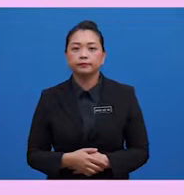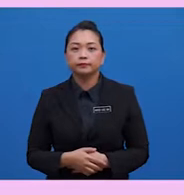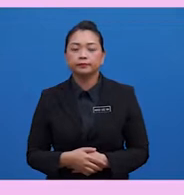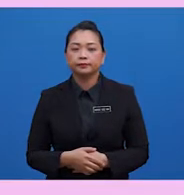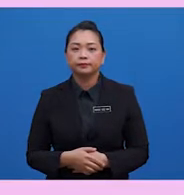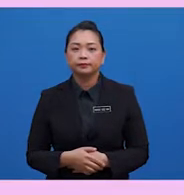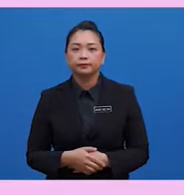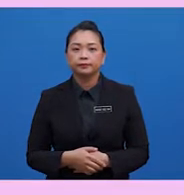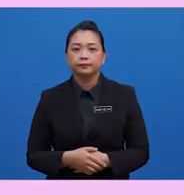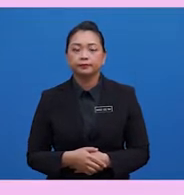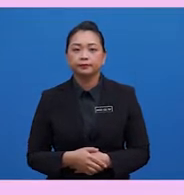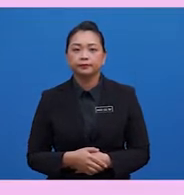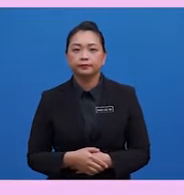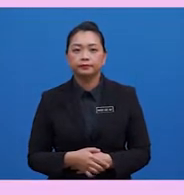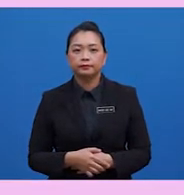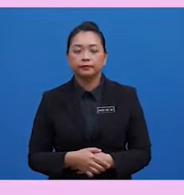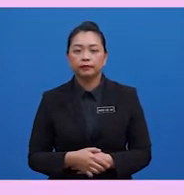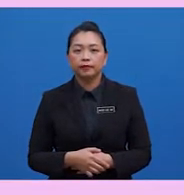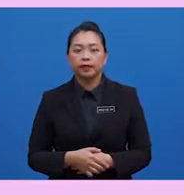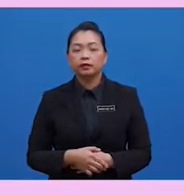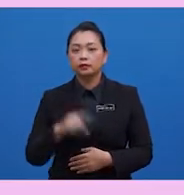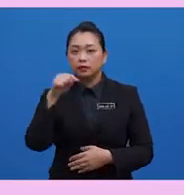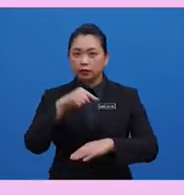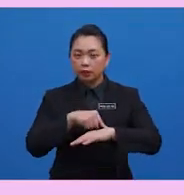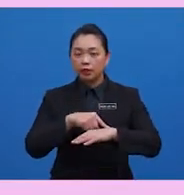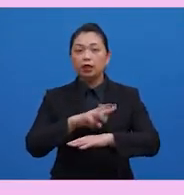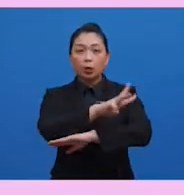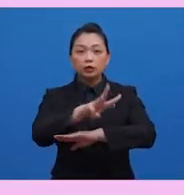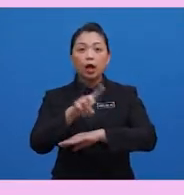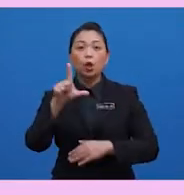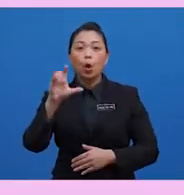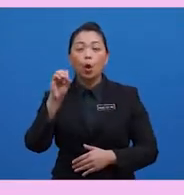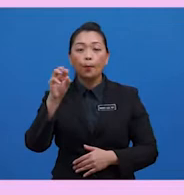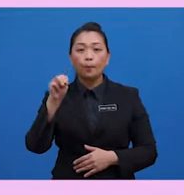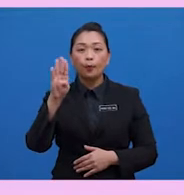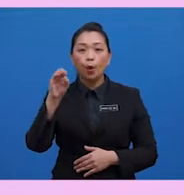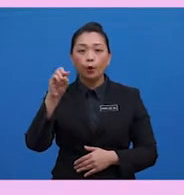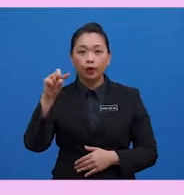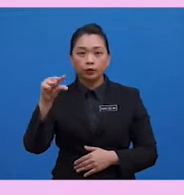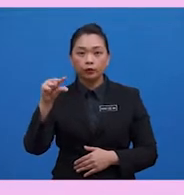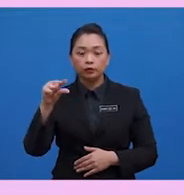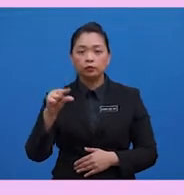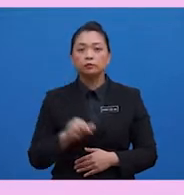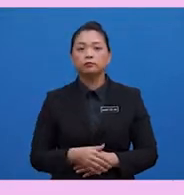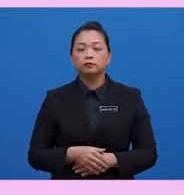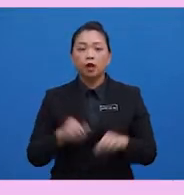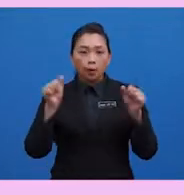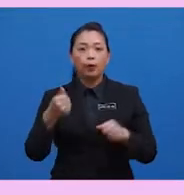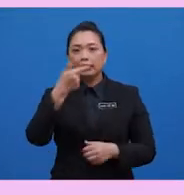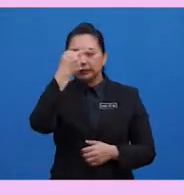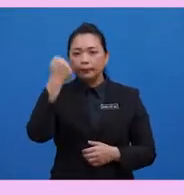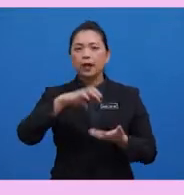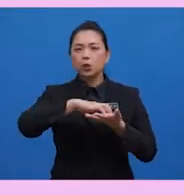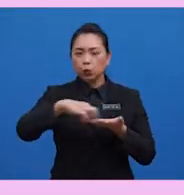Ya, betul. Aktiviti ini dilakukan di kawasan perlombongan. Aktiviti perlombongan juga boleh